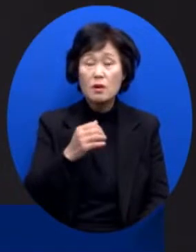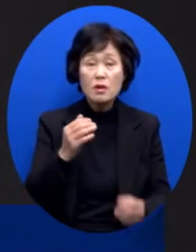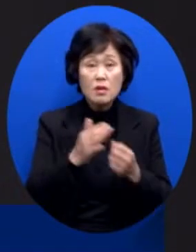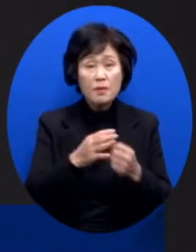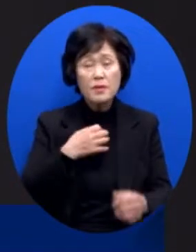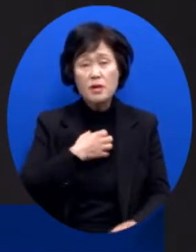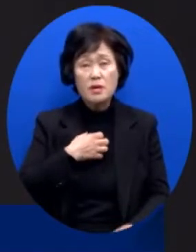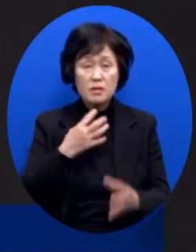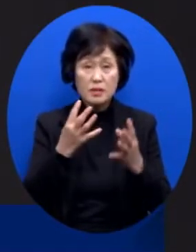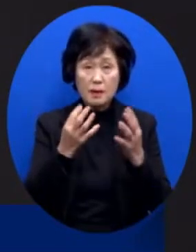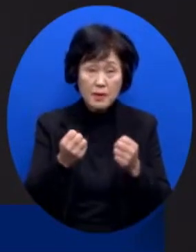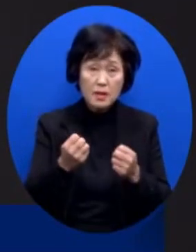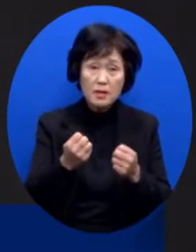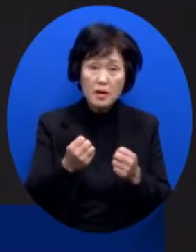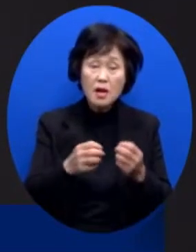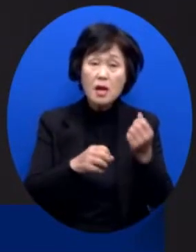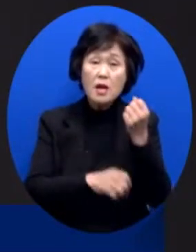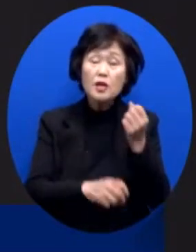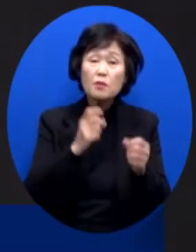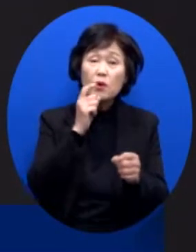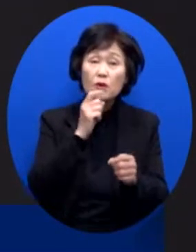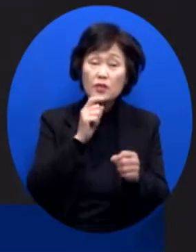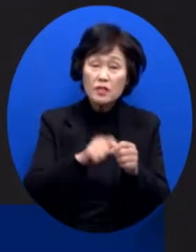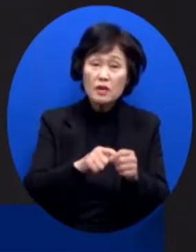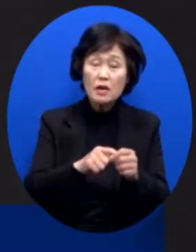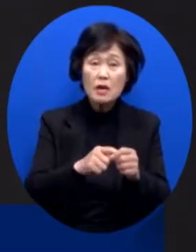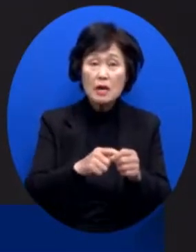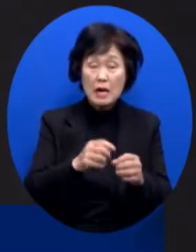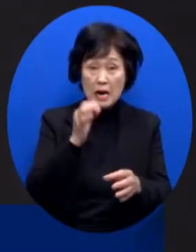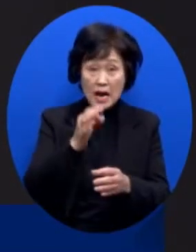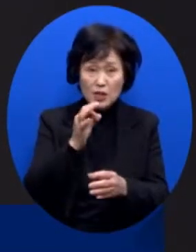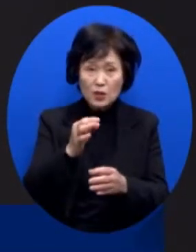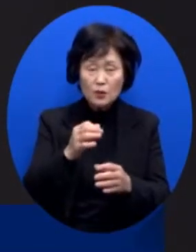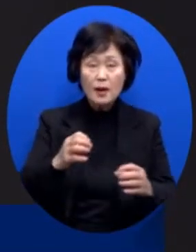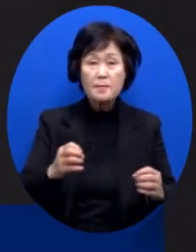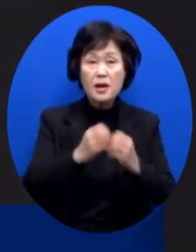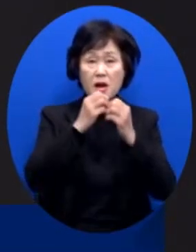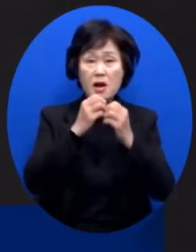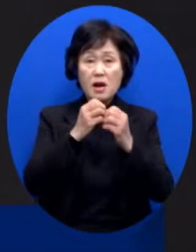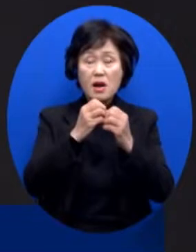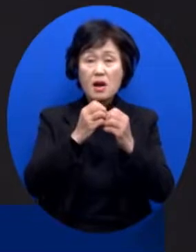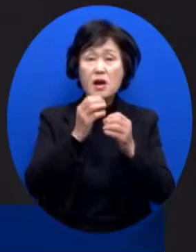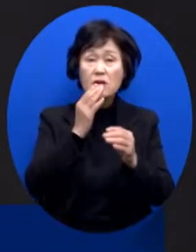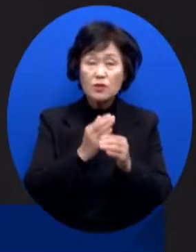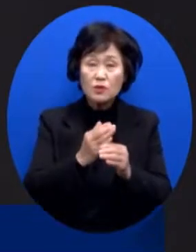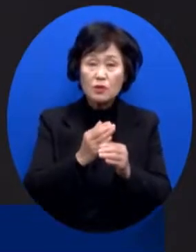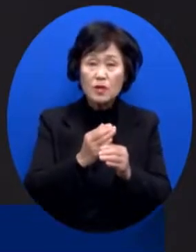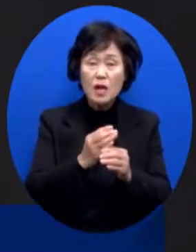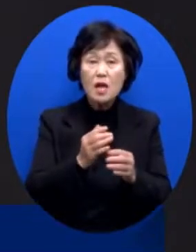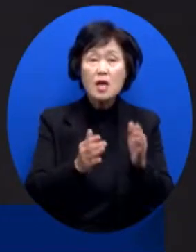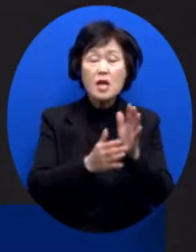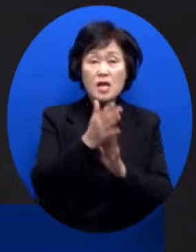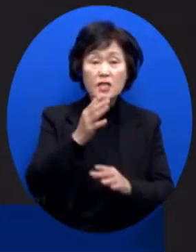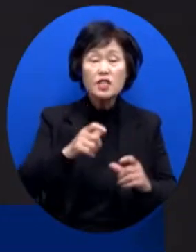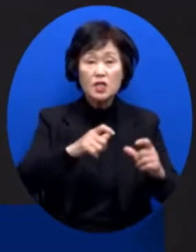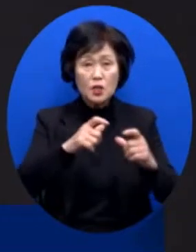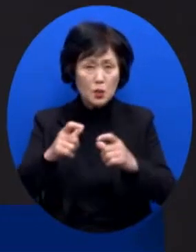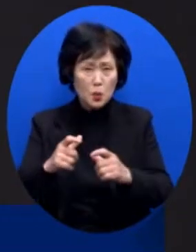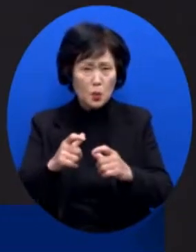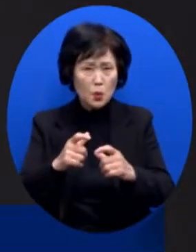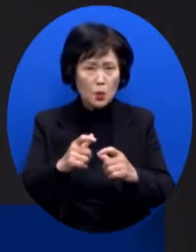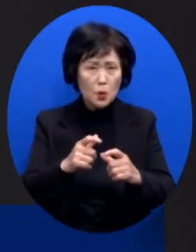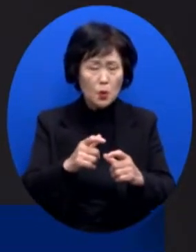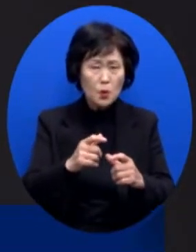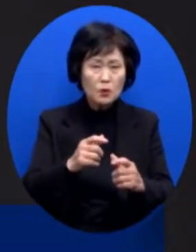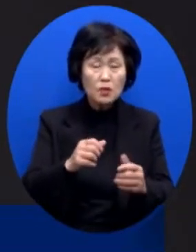있습니다 그리고 기본적 가치관이 대립하는 분야에서도 취 도 교육감의 의사가 사립학교 의사의 우선